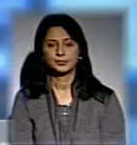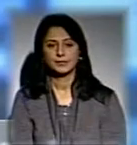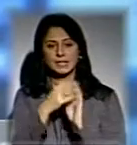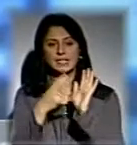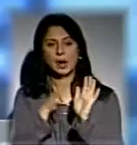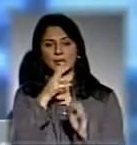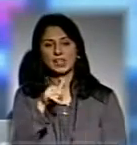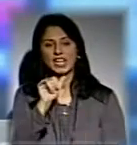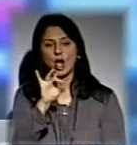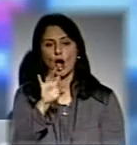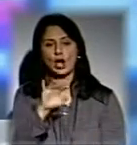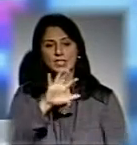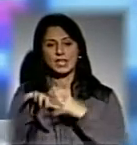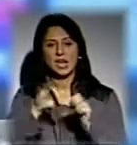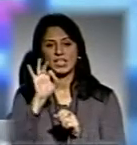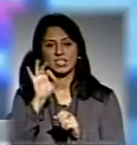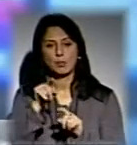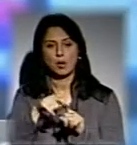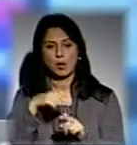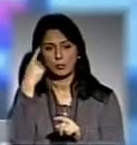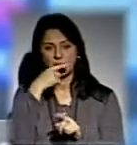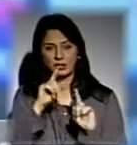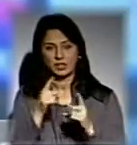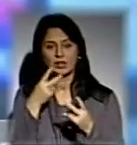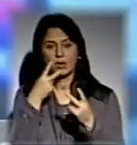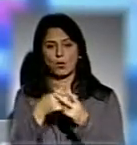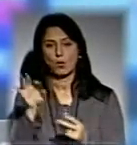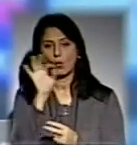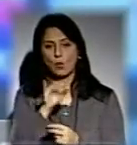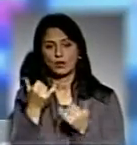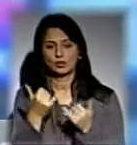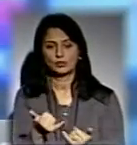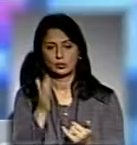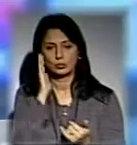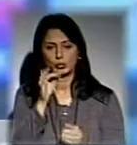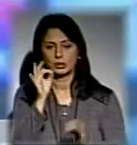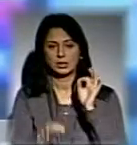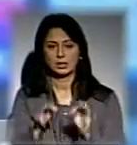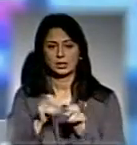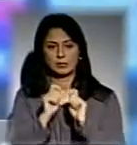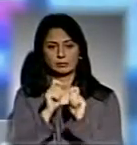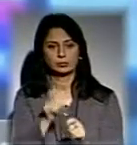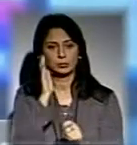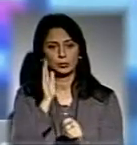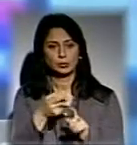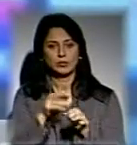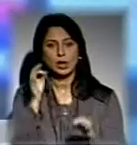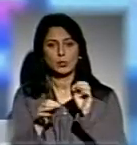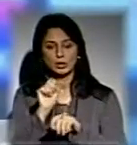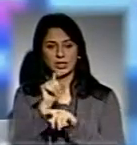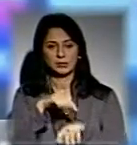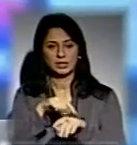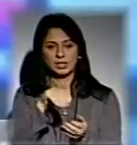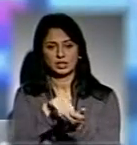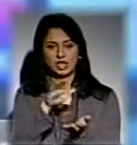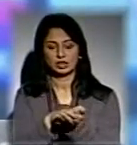19 წლის იოსებ გიორხელიძის გადაცემისთვის დაკავებული პირებისთვის აღკვეთის ღონისძიების შეფარდების საკითხზე სასამართლო დღეს იმსჯელებს. პროცესი 11